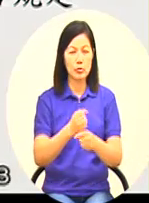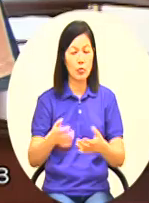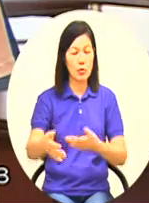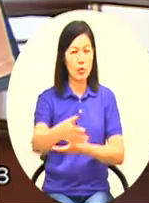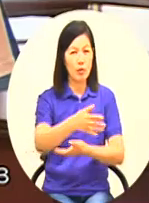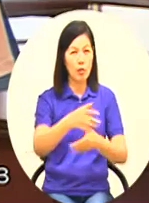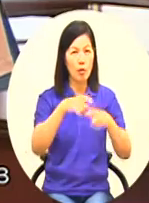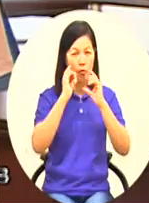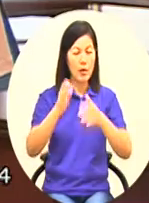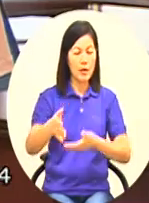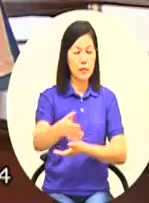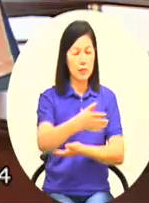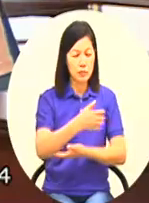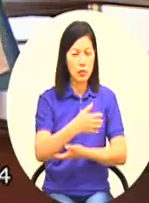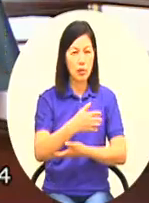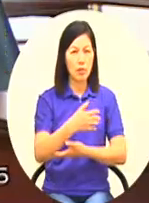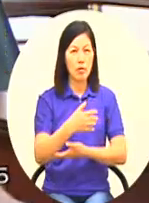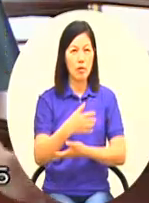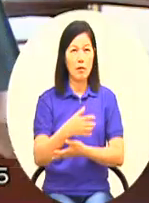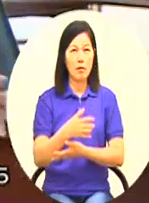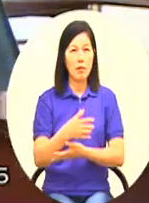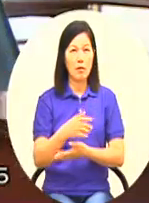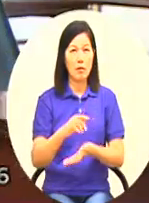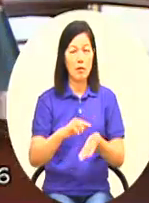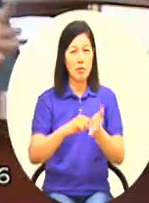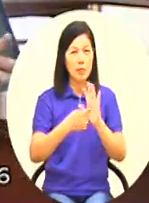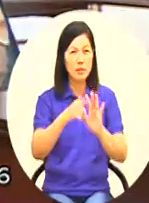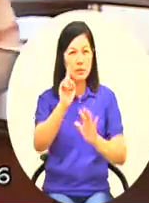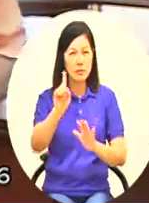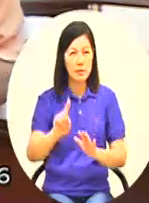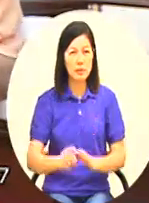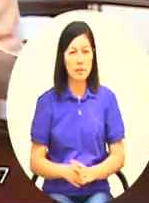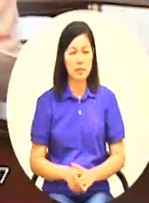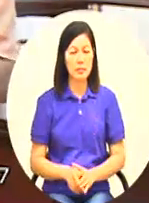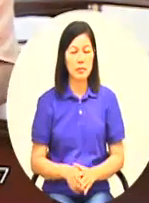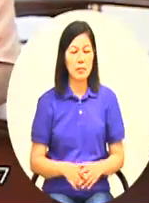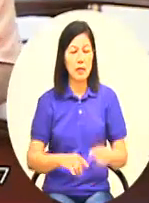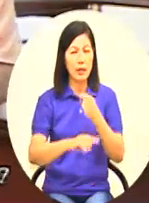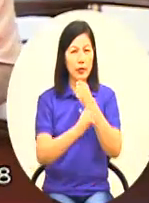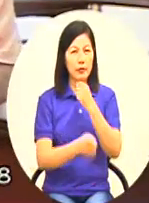对？哈，弃置做回收嘛。就是表示咱的法律预定所定的，就是